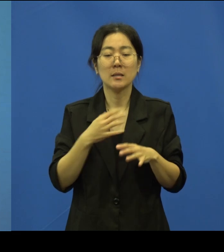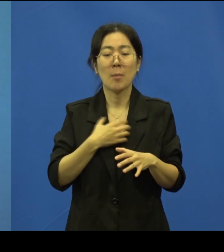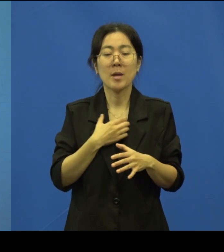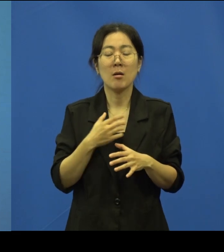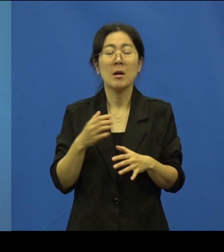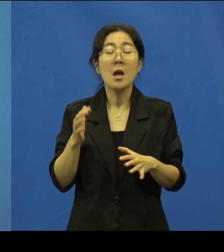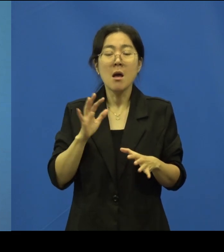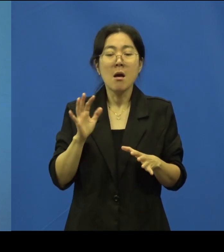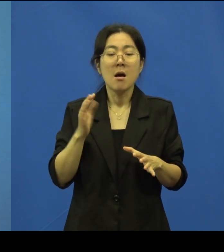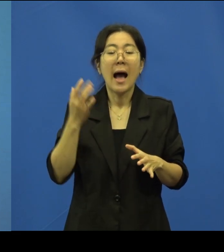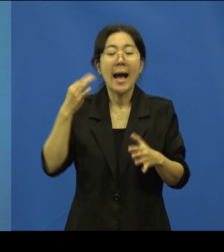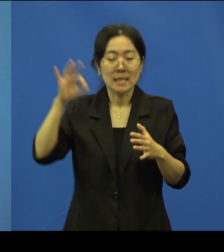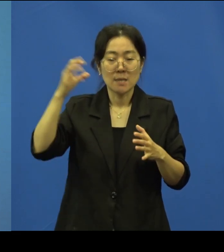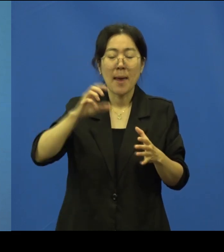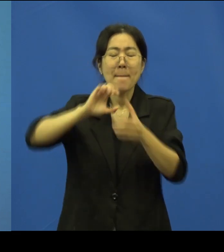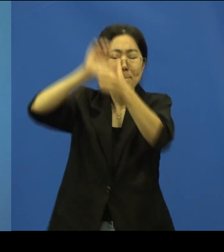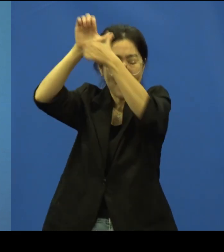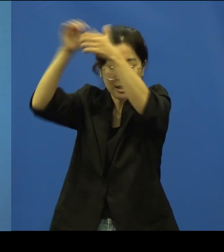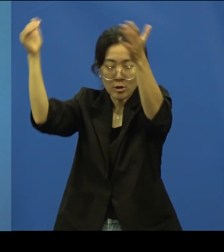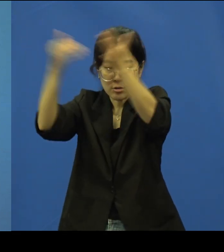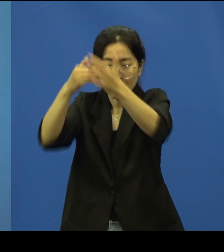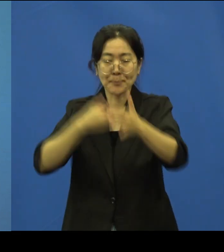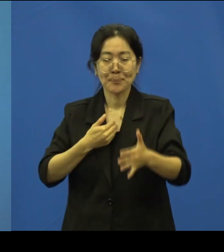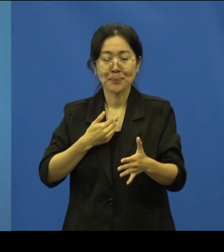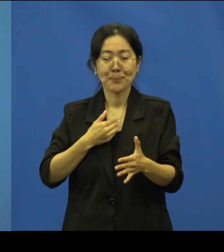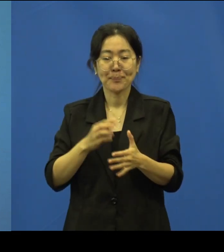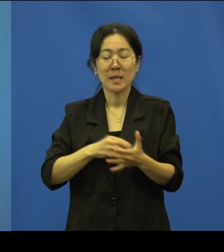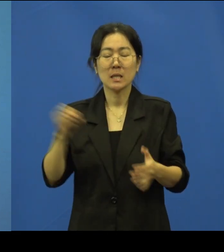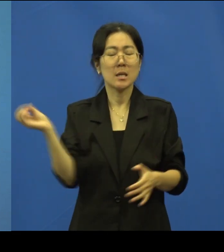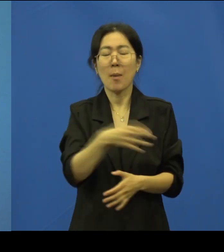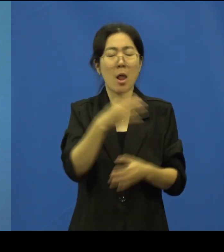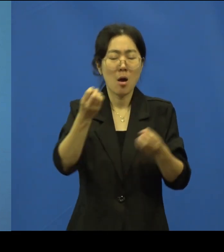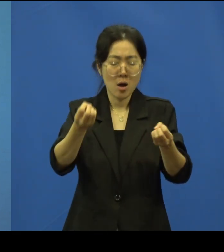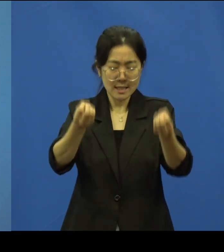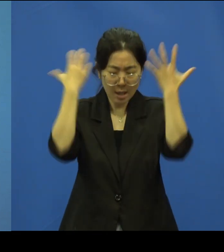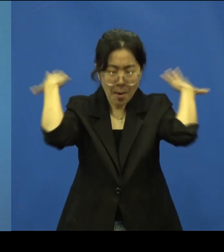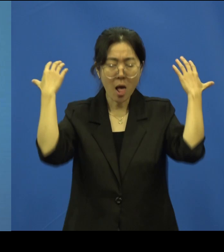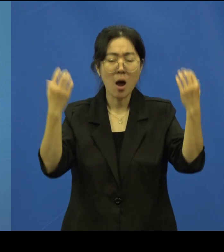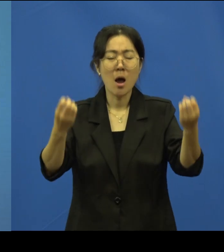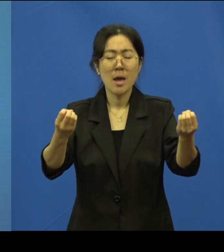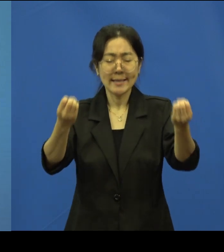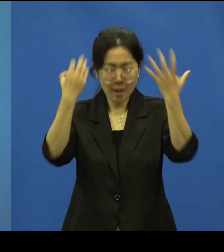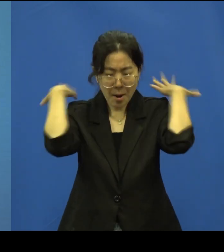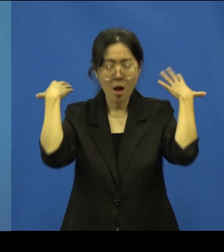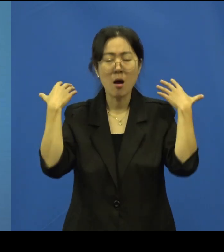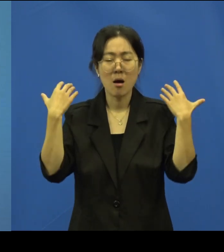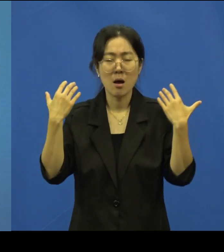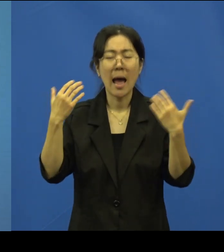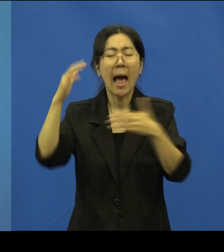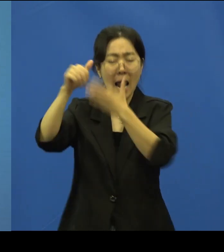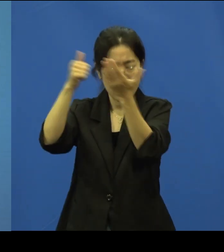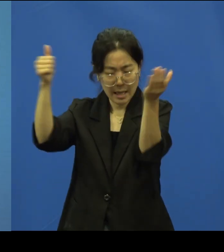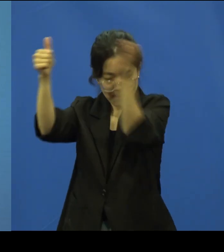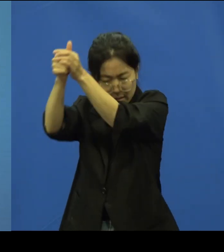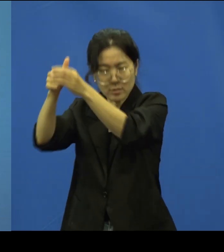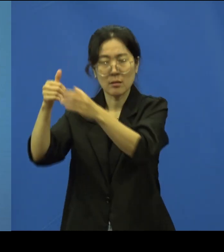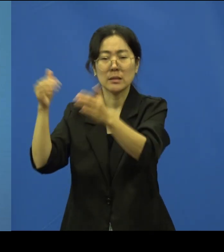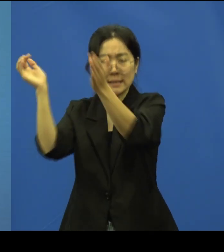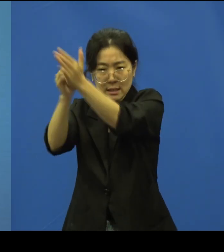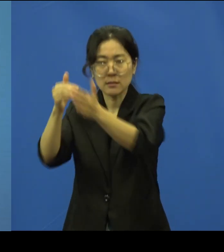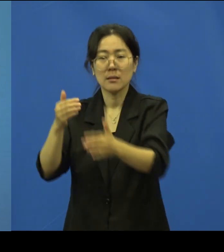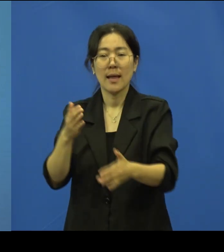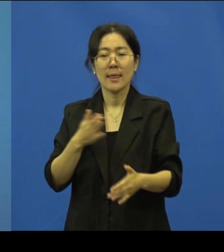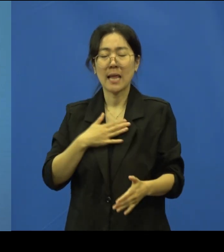주님께 맡기고 내가 오늘 할 일을 하는 거예요. 매일같이 그렇게 사는 거죠. 이와